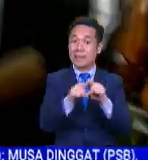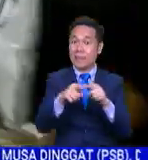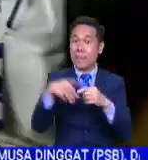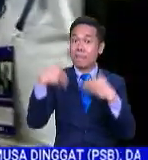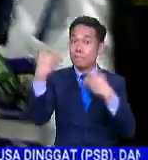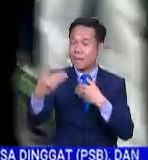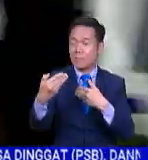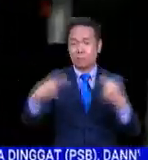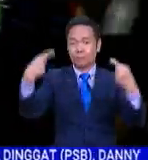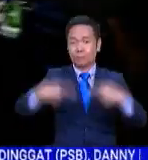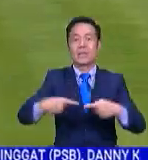hai